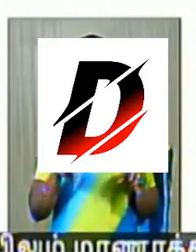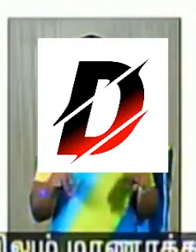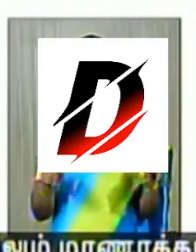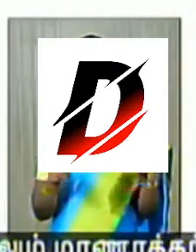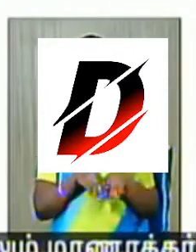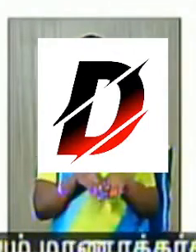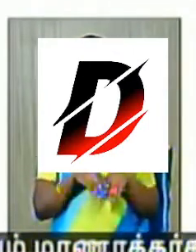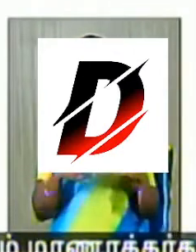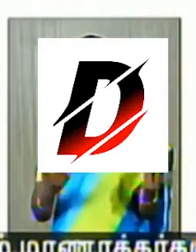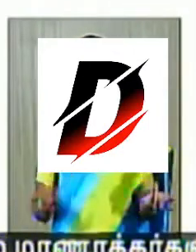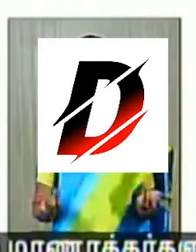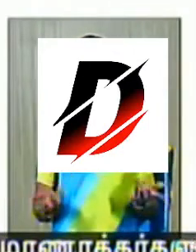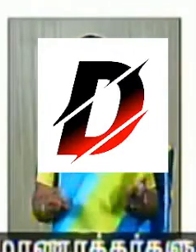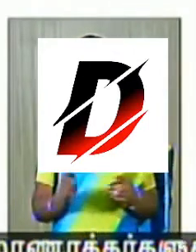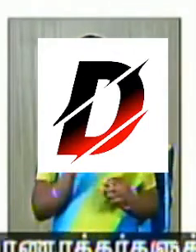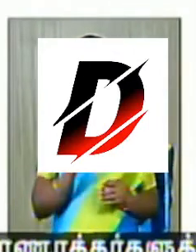மூலங்கள்